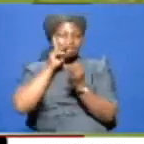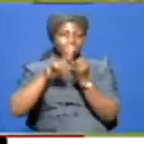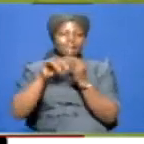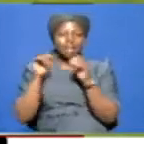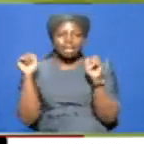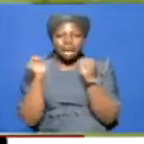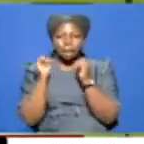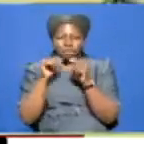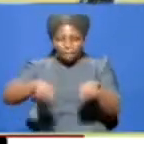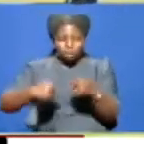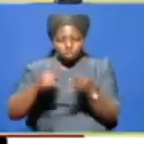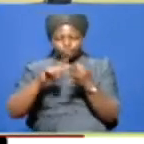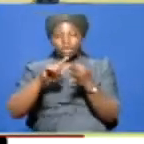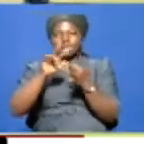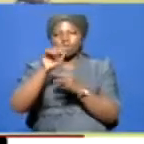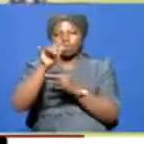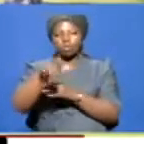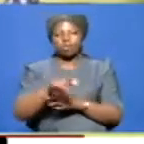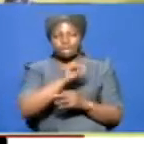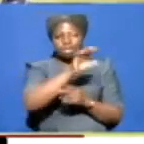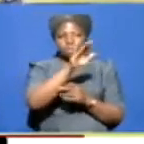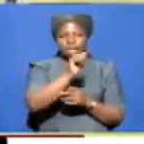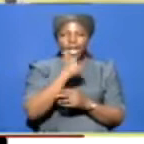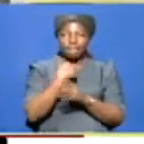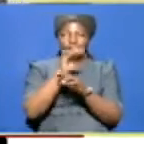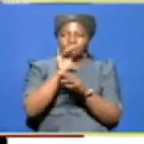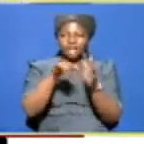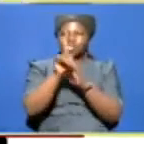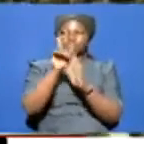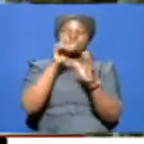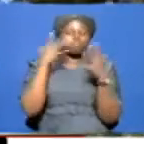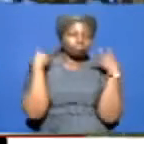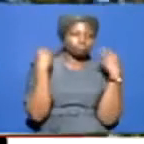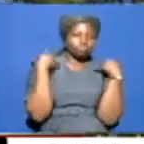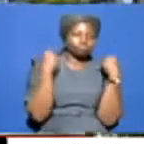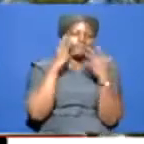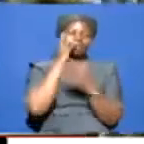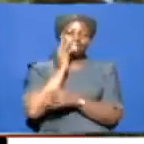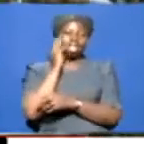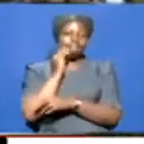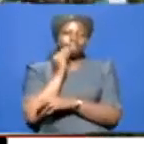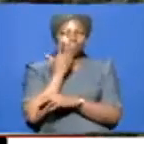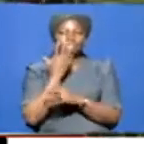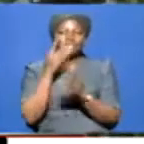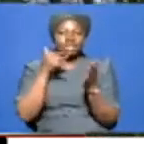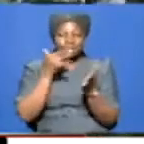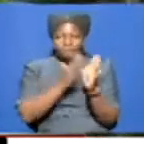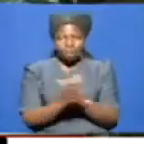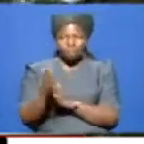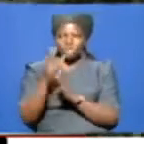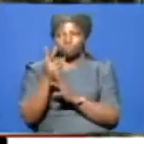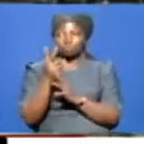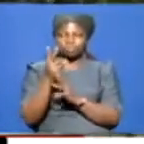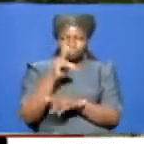imekuwa ikihimiza chipukizi kushiriki mashindano ya wachezaji wa zoefu, huku ikiandaa msururu wa siku mbili uliowajumuisha chipukizi